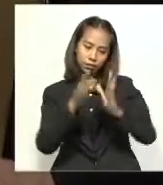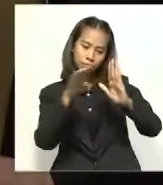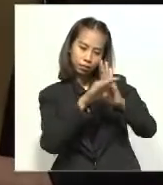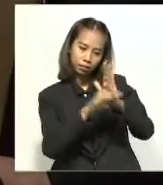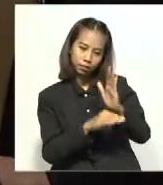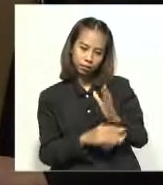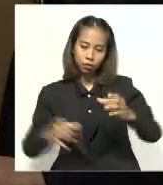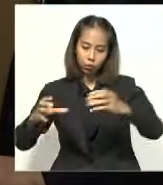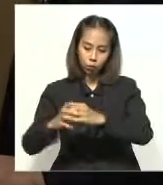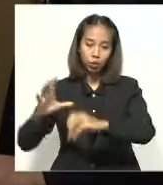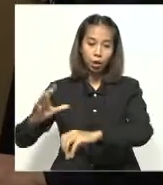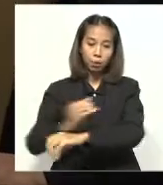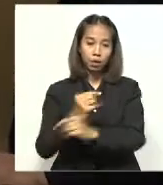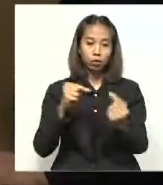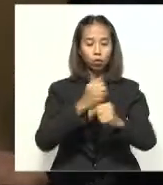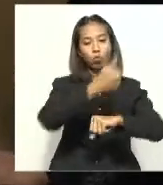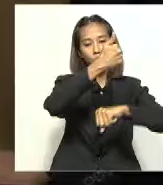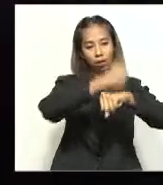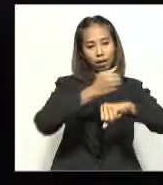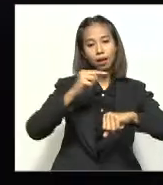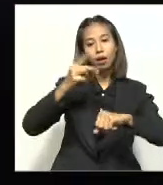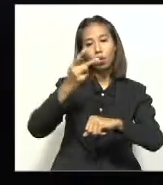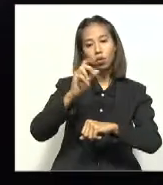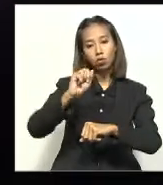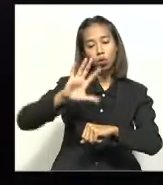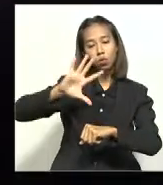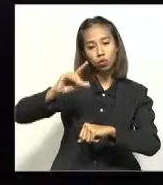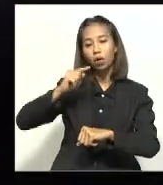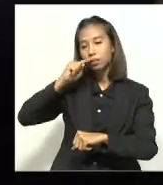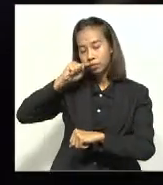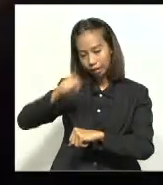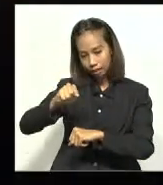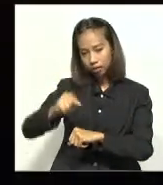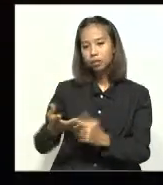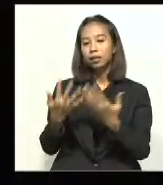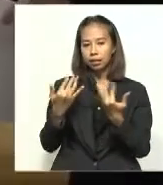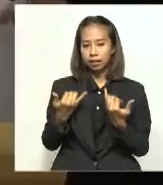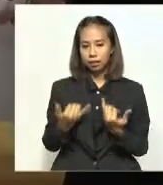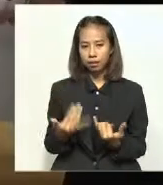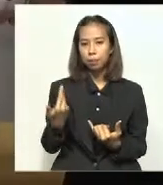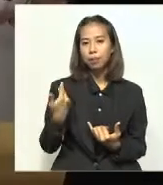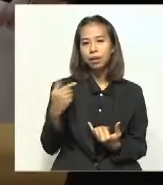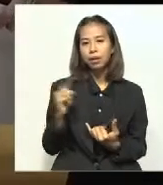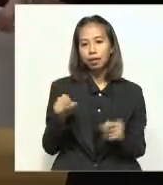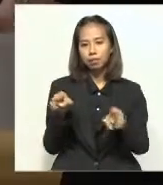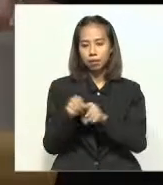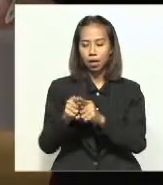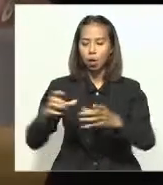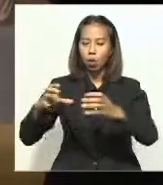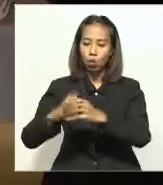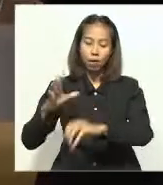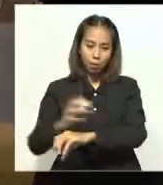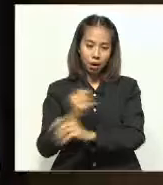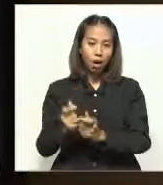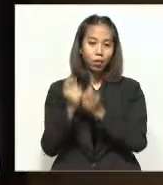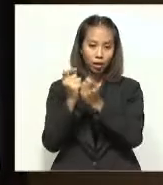ของพรรคการเมืองตามคำสั่งหัวหน้าคสช.และการดำเนินการทางธุรกรรมของพรรคการเมืองหลังมีคำสั่งคลายล็อกให้พรรคการเมือง